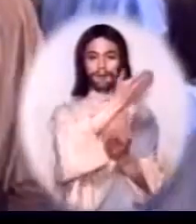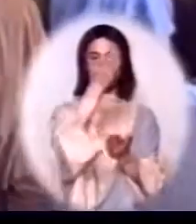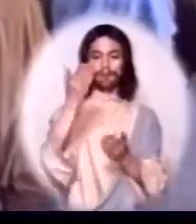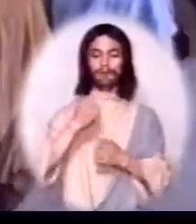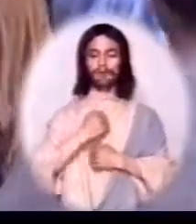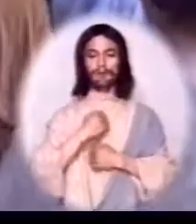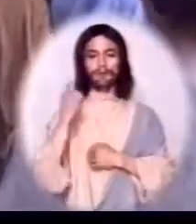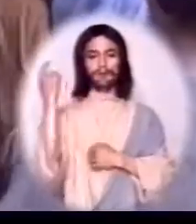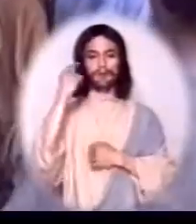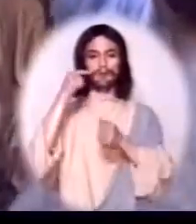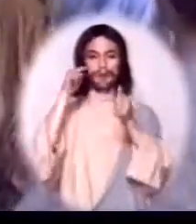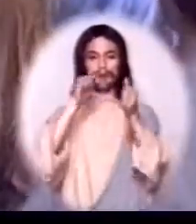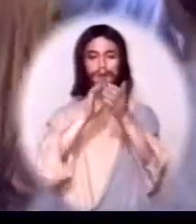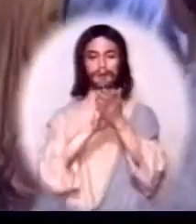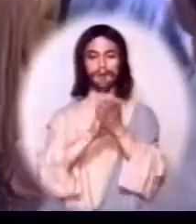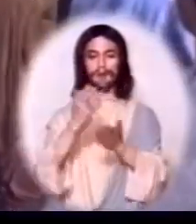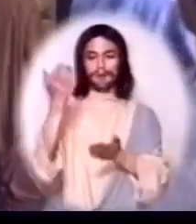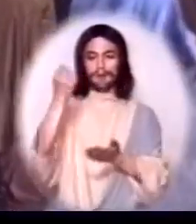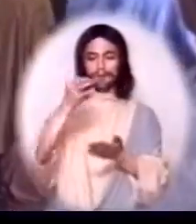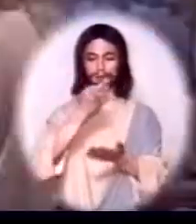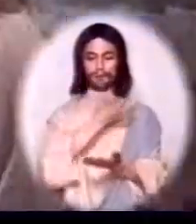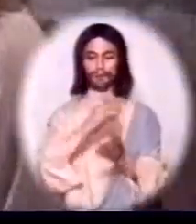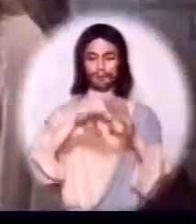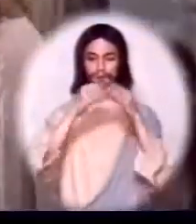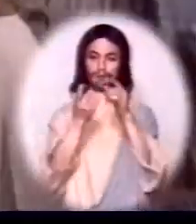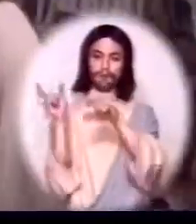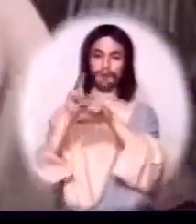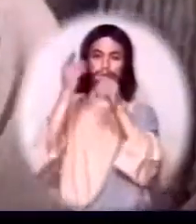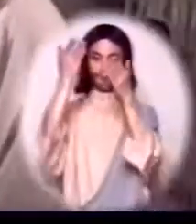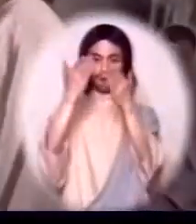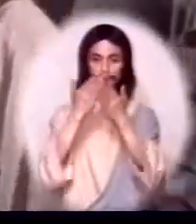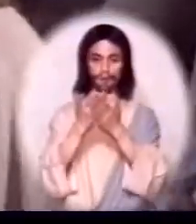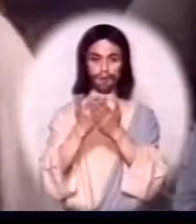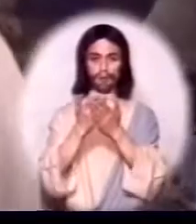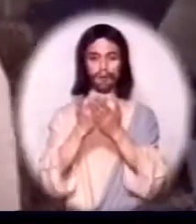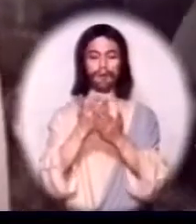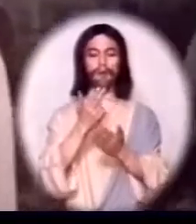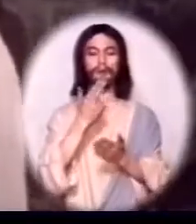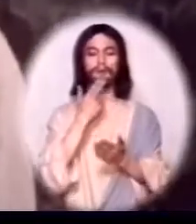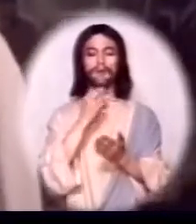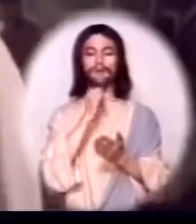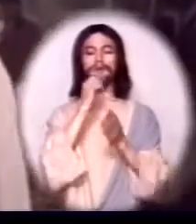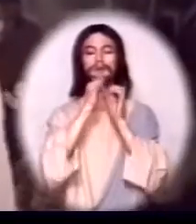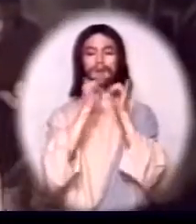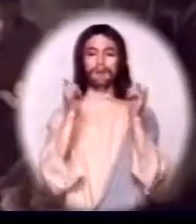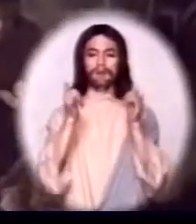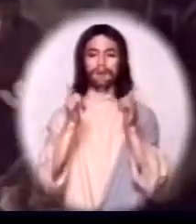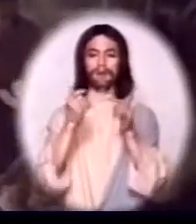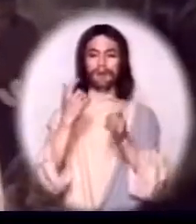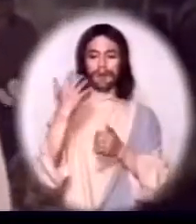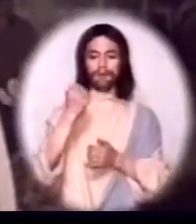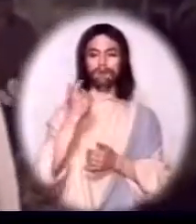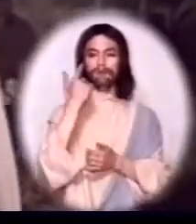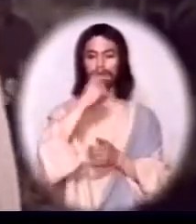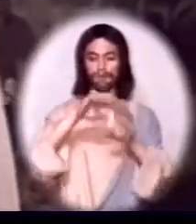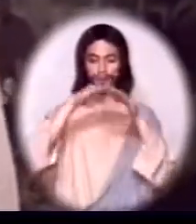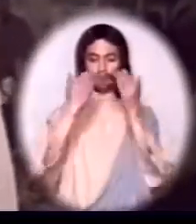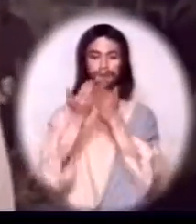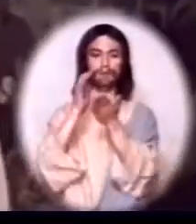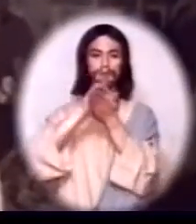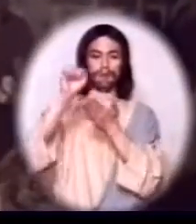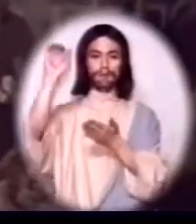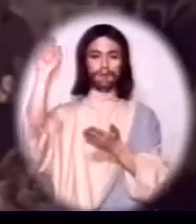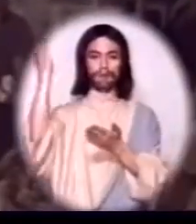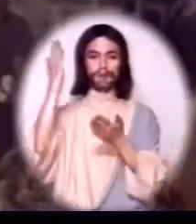그런즉 너희는 주의하여 들으라. 가진 자는 더 받을 것이고 없는 자는 가진 줄로 생각하는 것까지